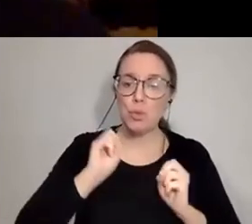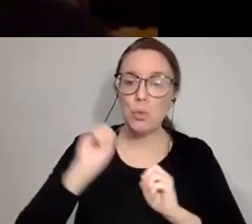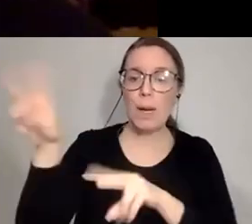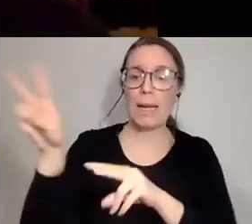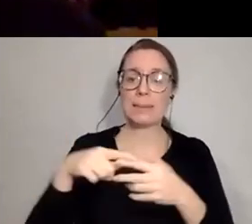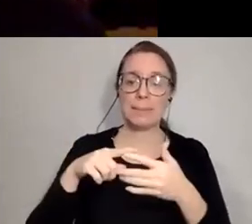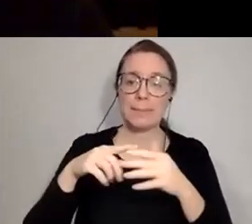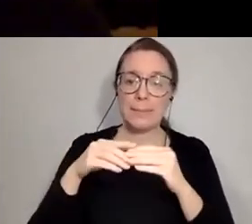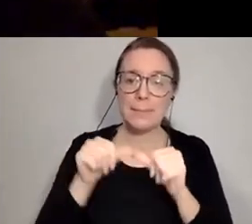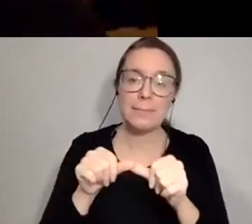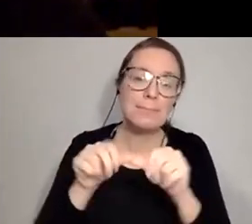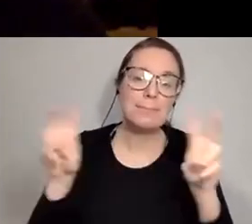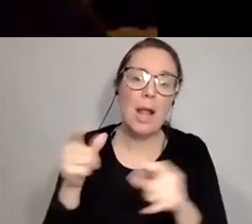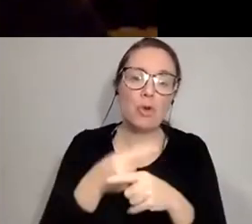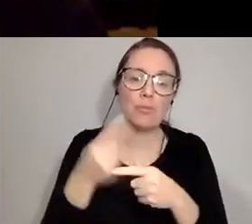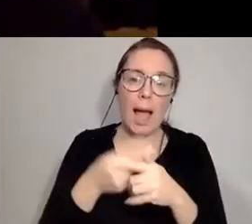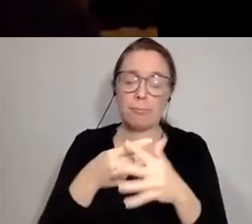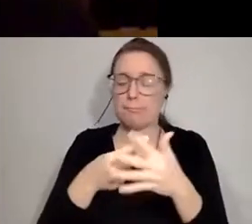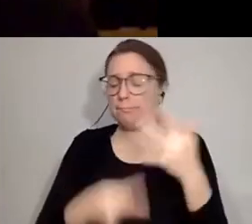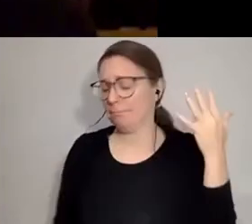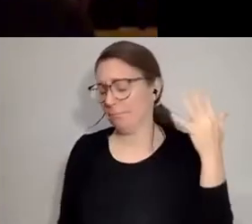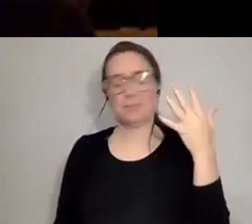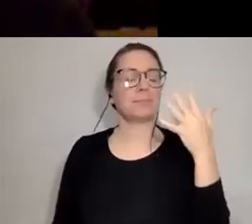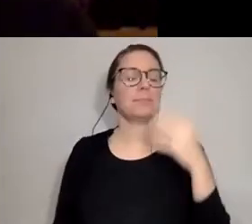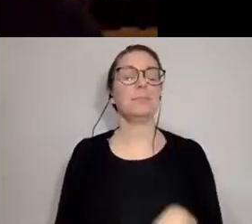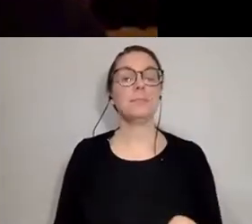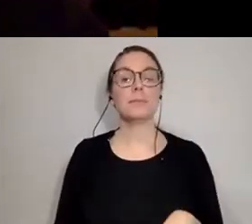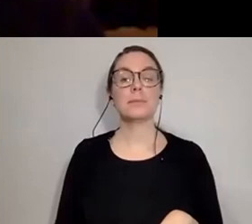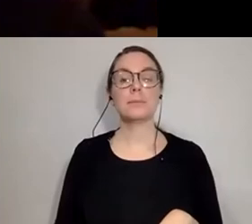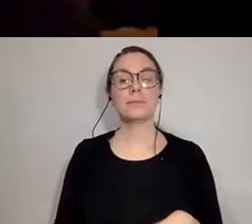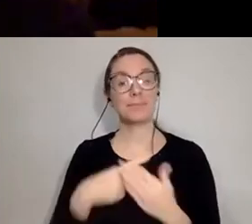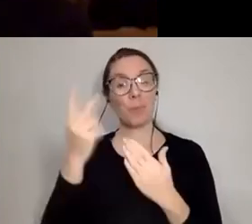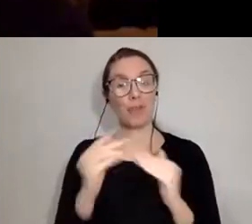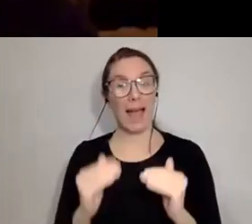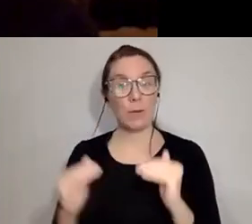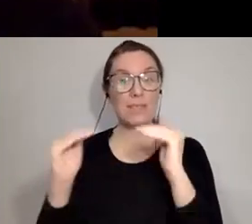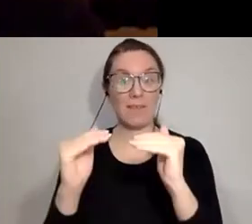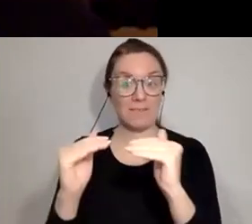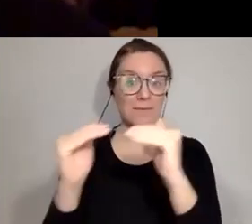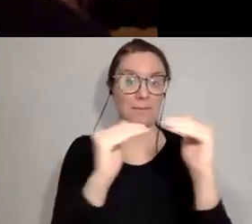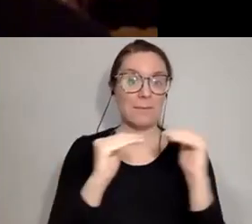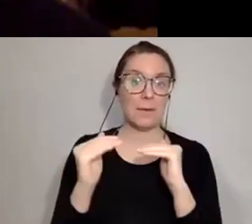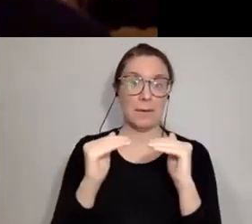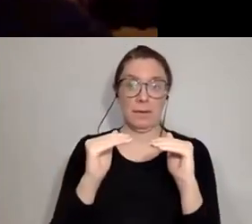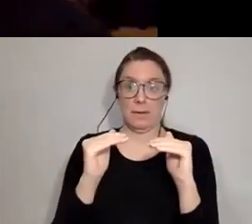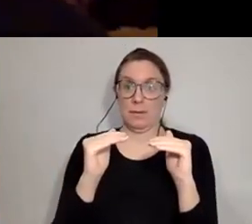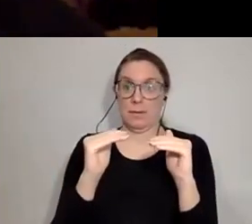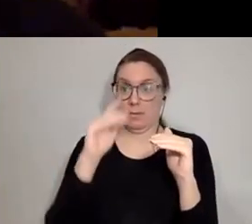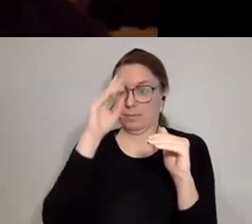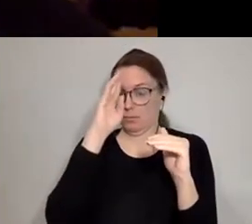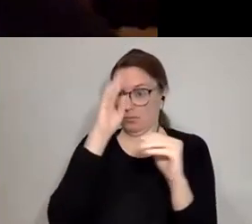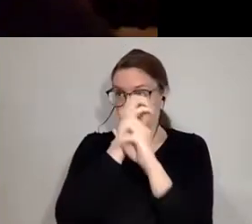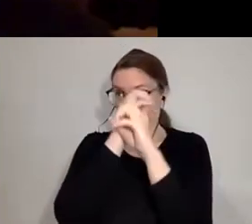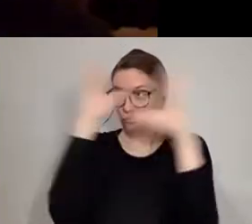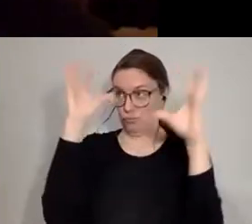etc. Et ces projets inclusifs sont évidemment conçus en prenant en compte les personnes